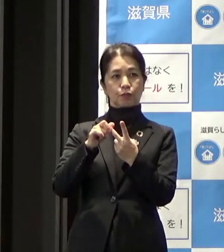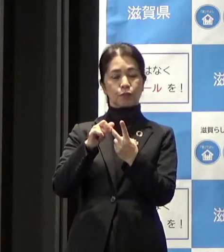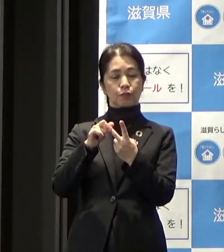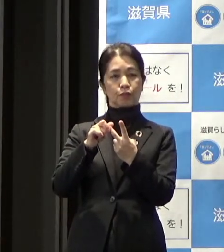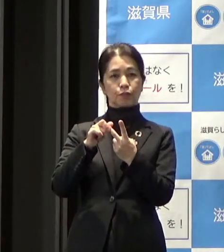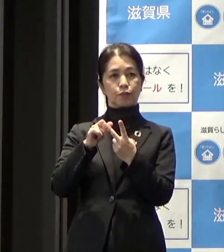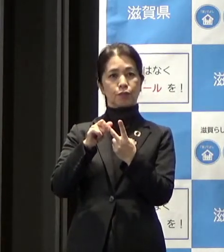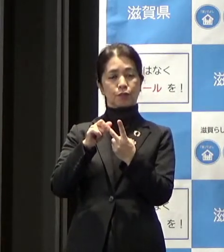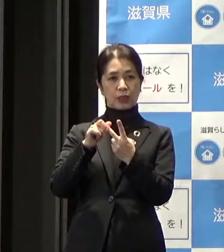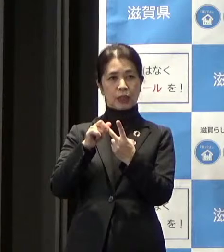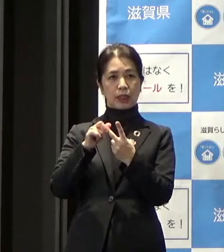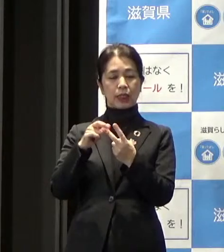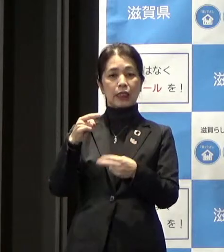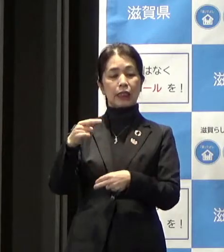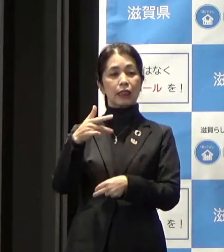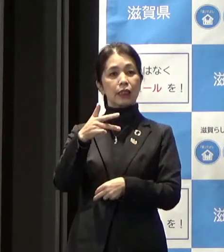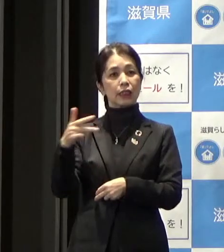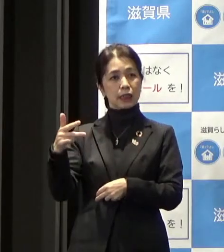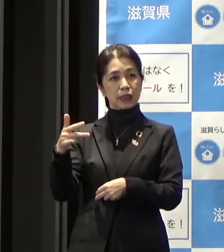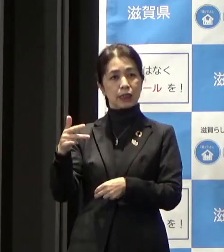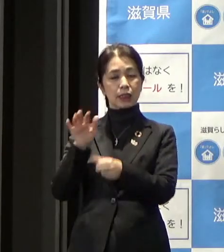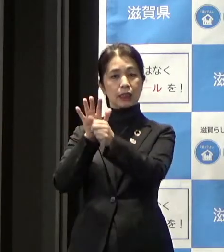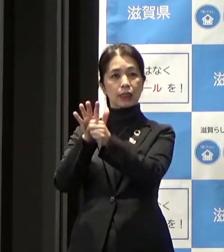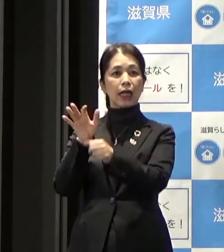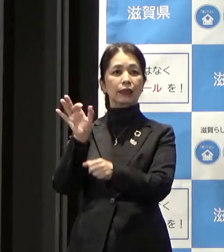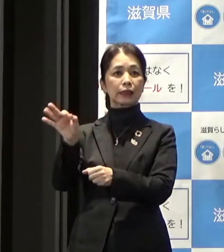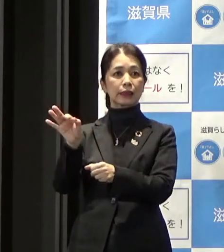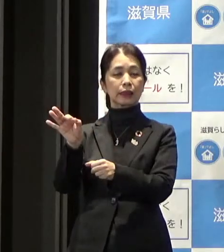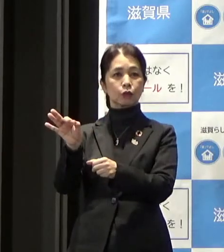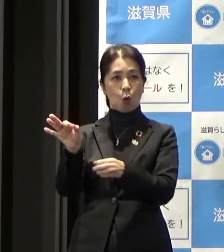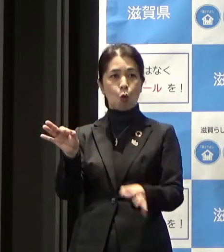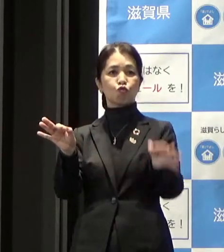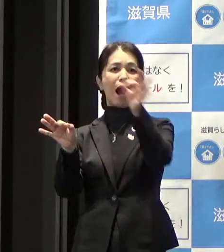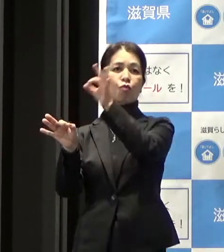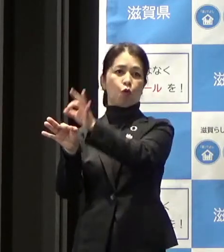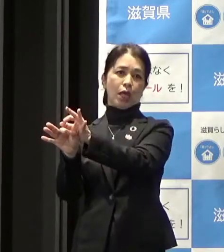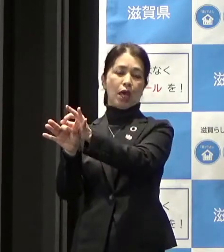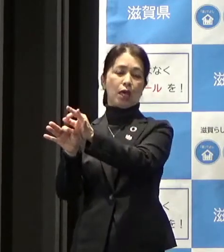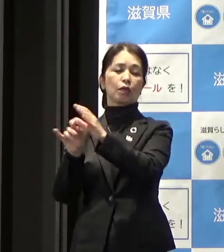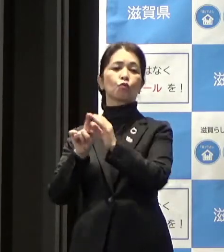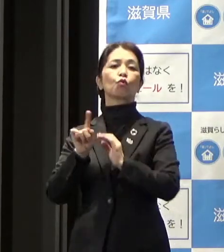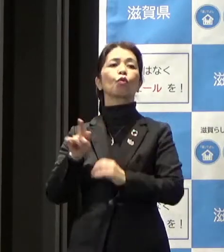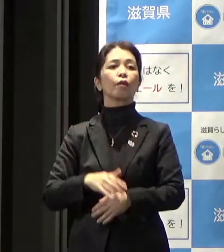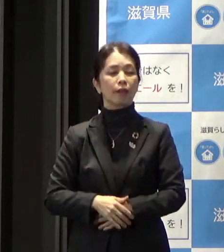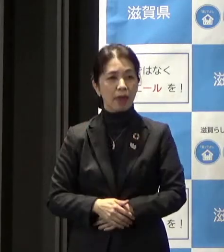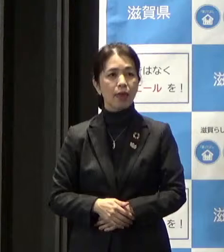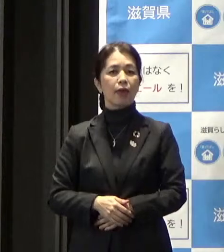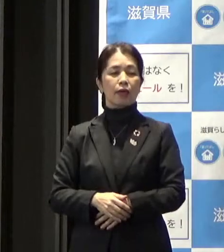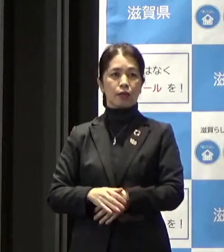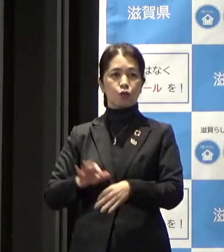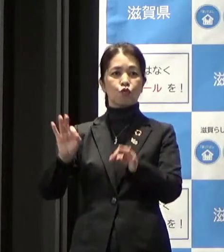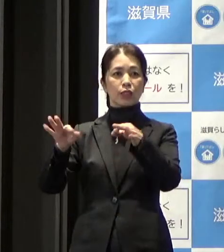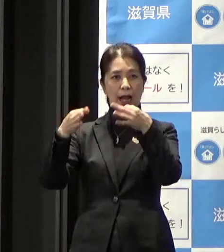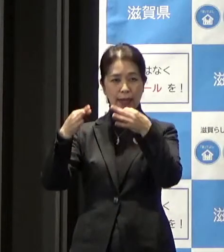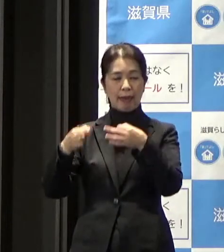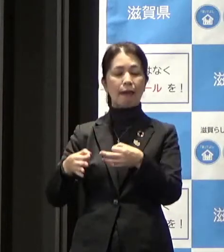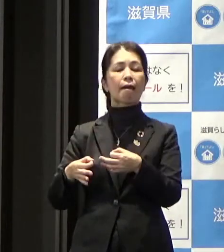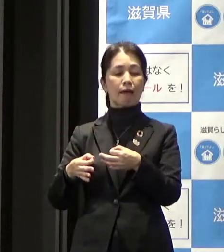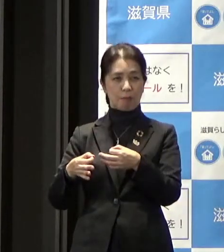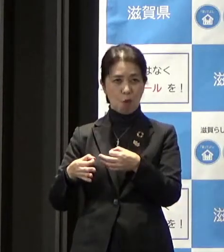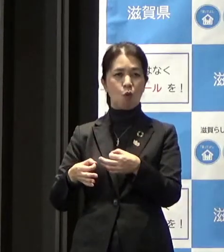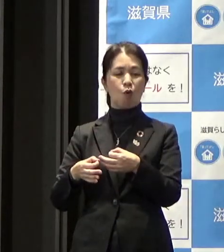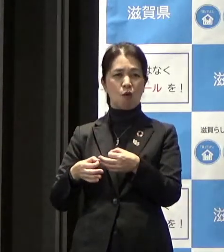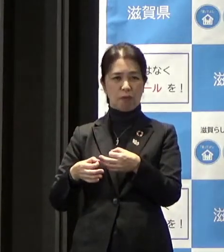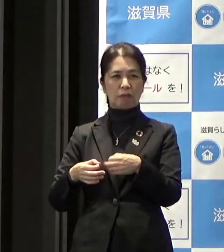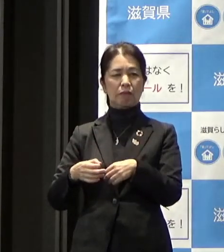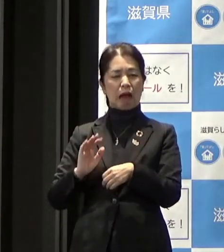ですね、一時支援金への上乗せということで、なかなか売上確保のための取り組みも